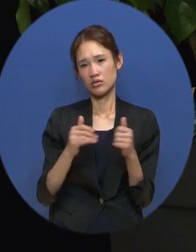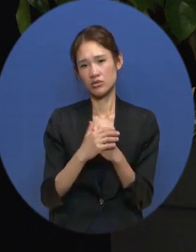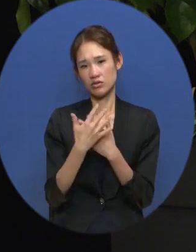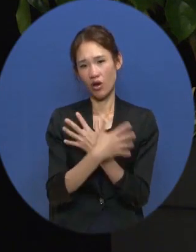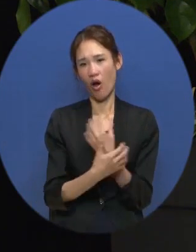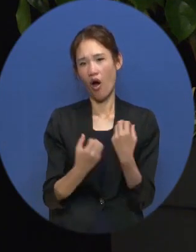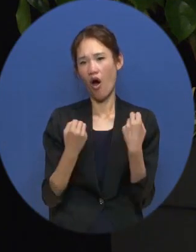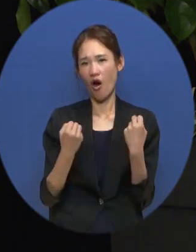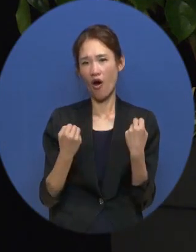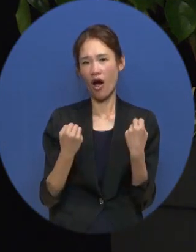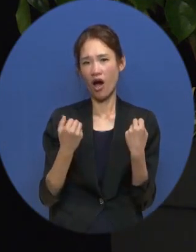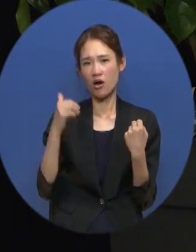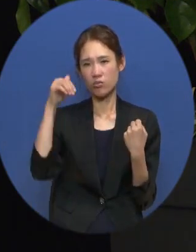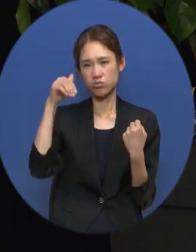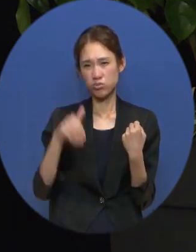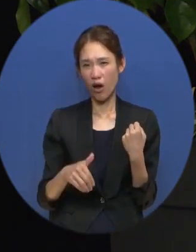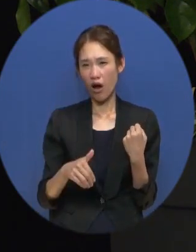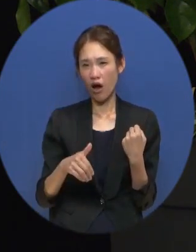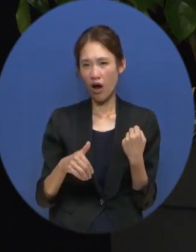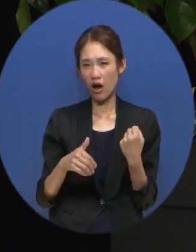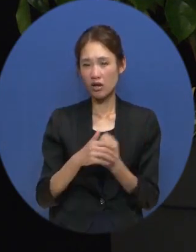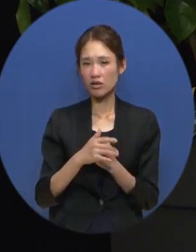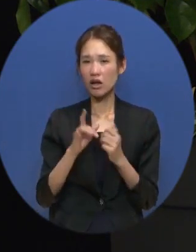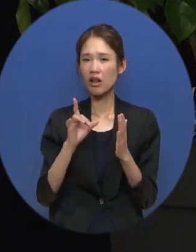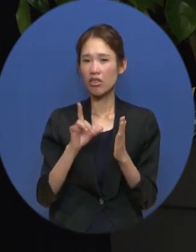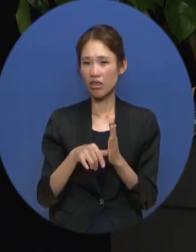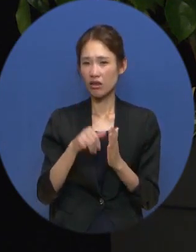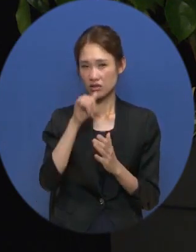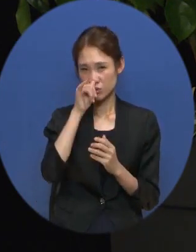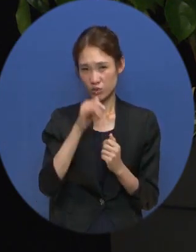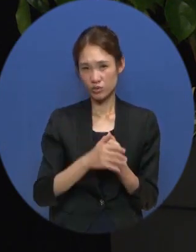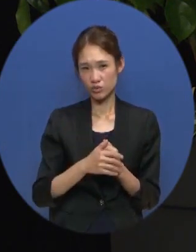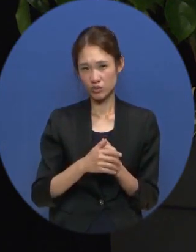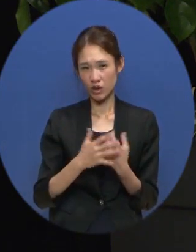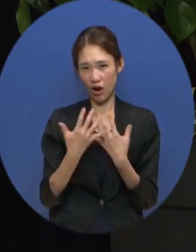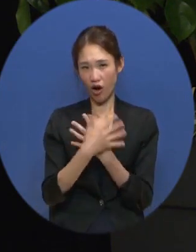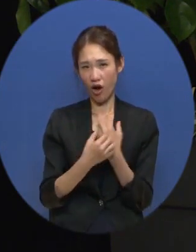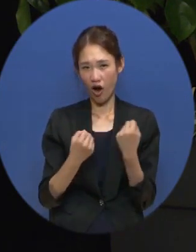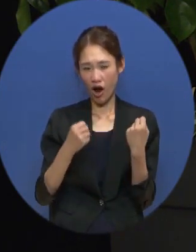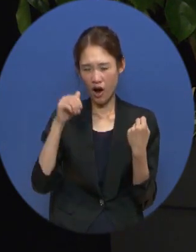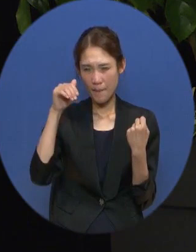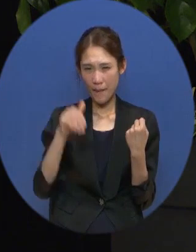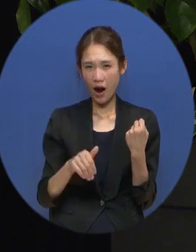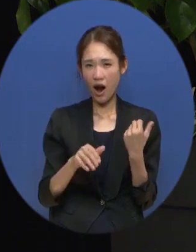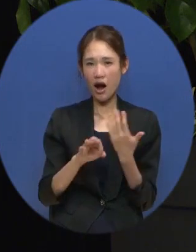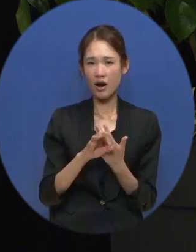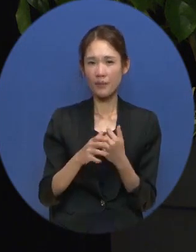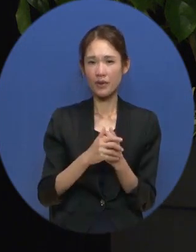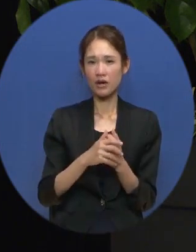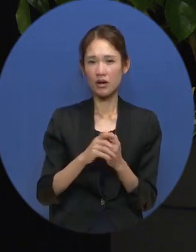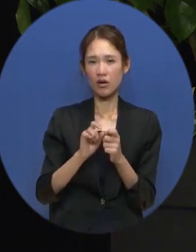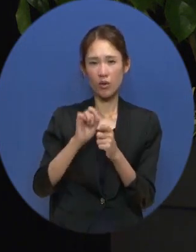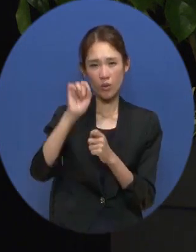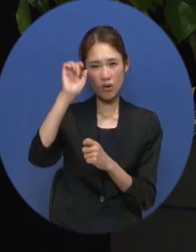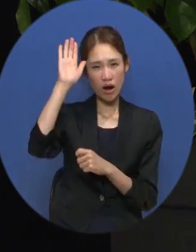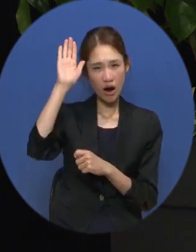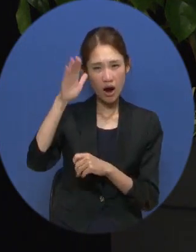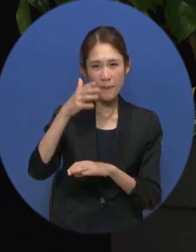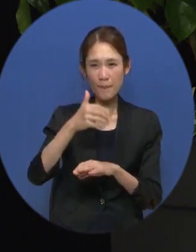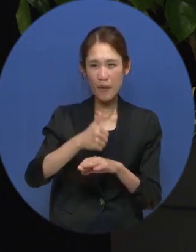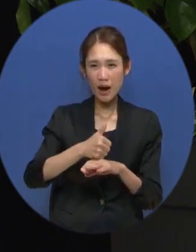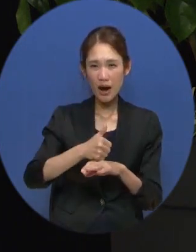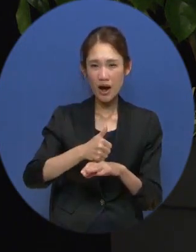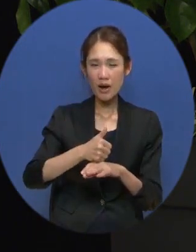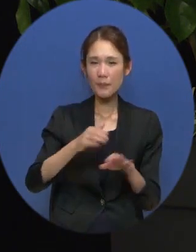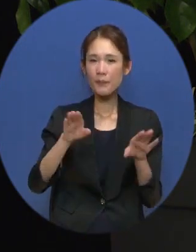분들이 건강이 좀 안 좋아지실 때, 건강이 안 좋아지시면 그 장기적으로 좀 결연이 생기는